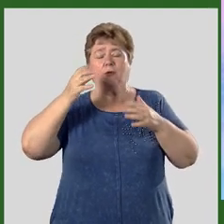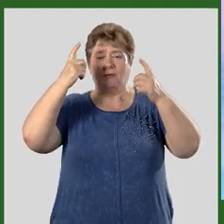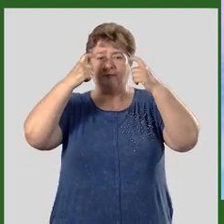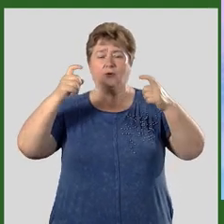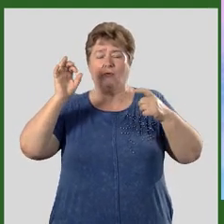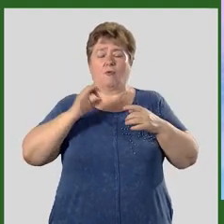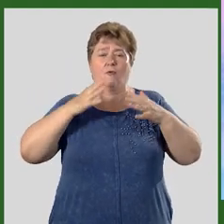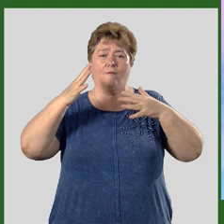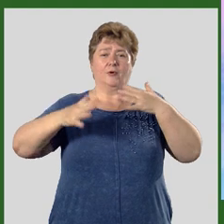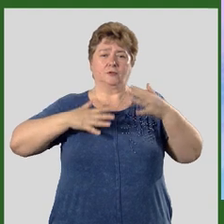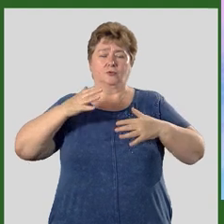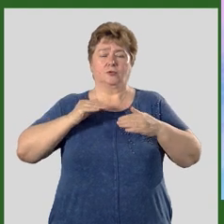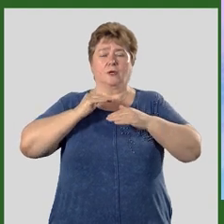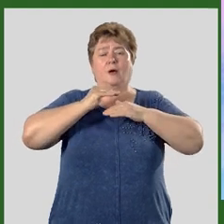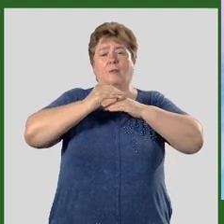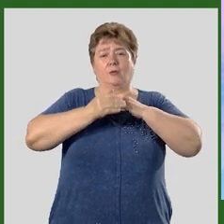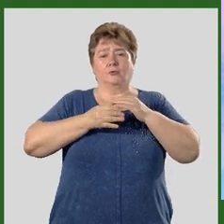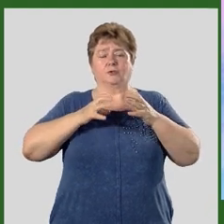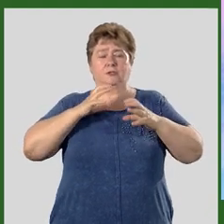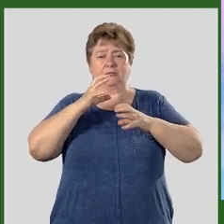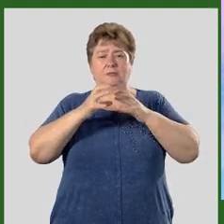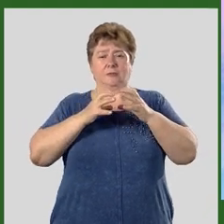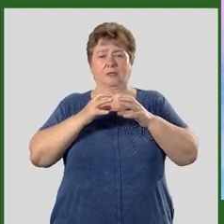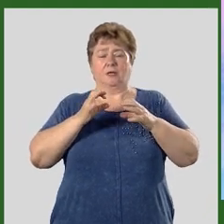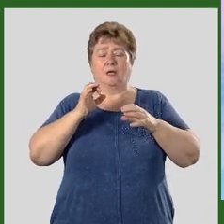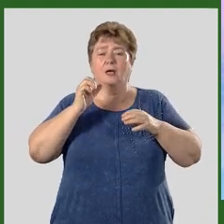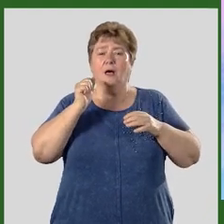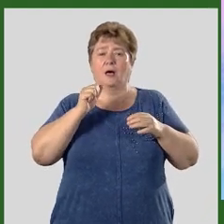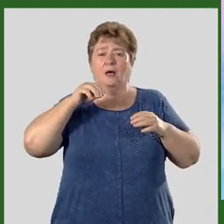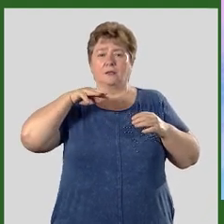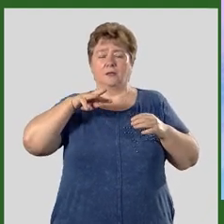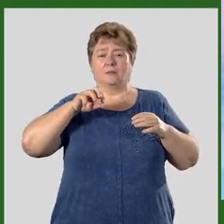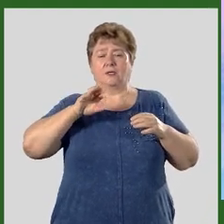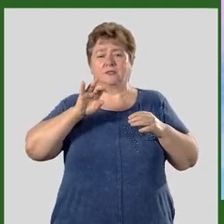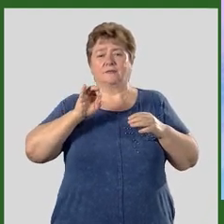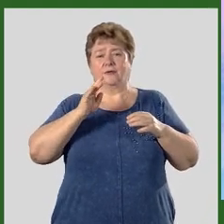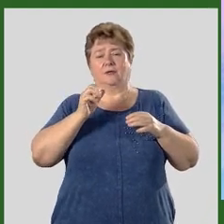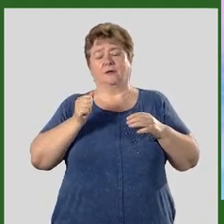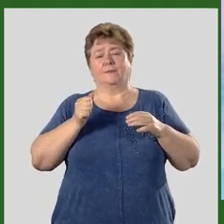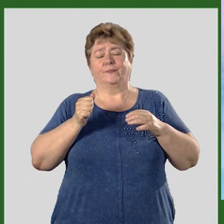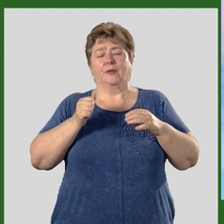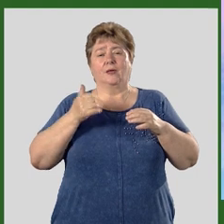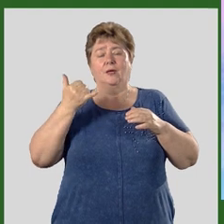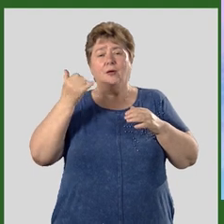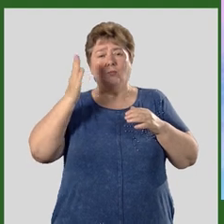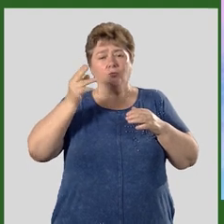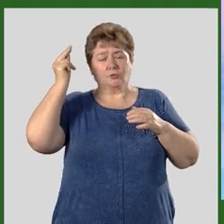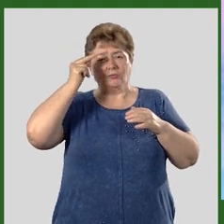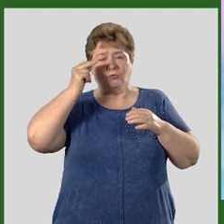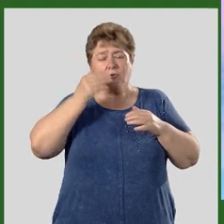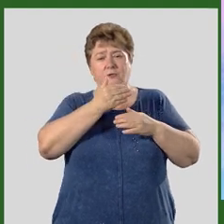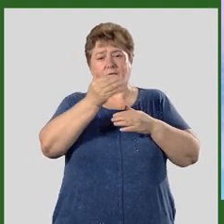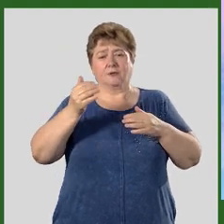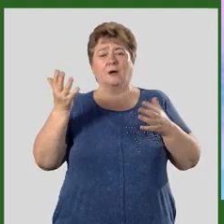о воздушной оболочке Земли, атмосфере. Мы изучим с вами, какие